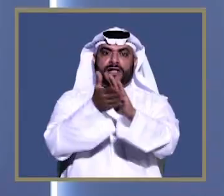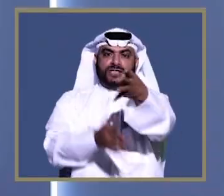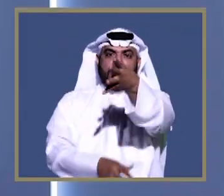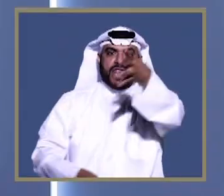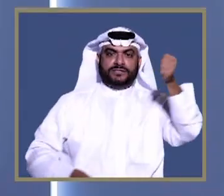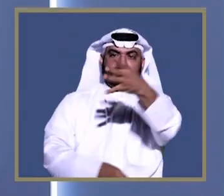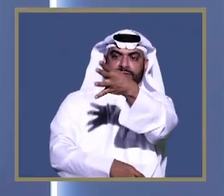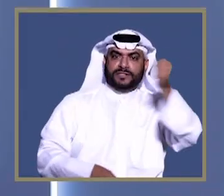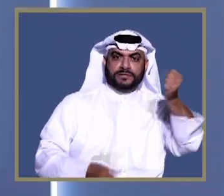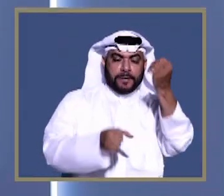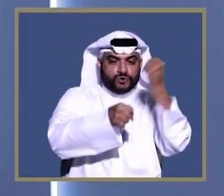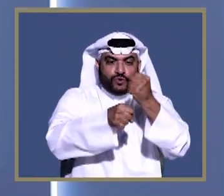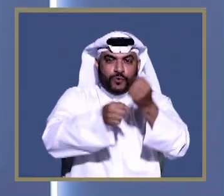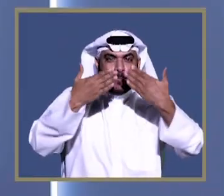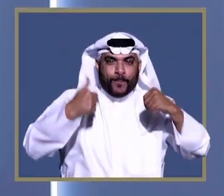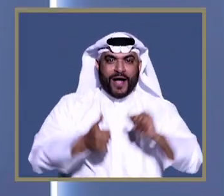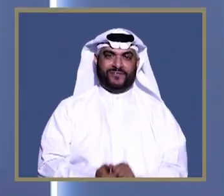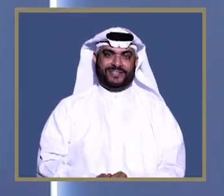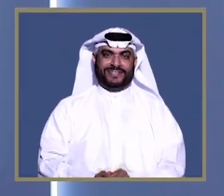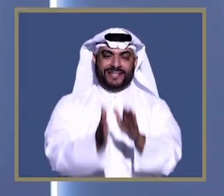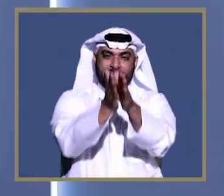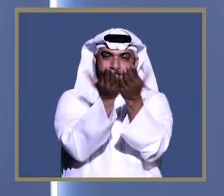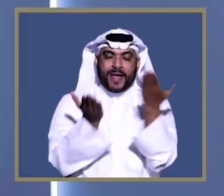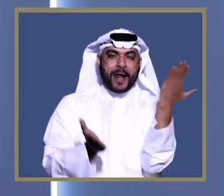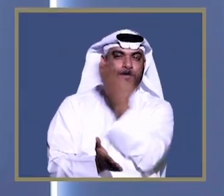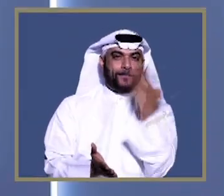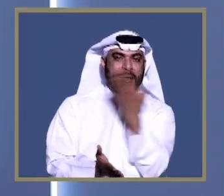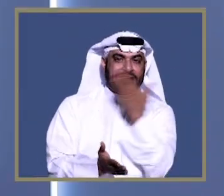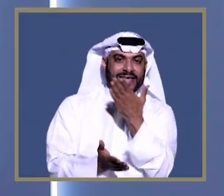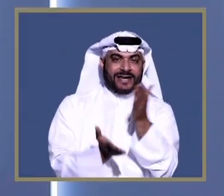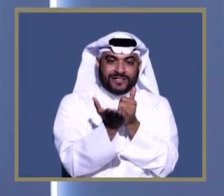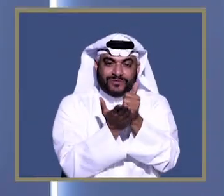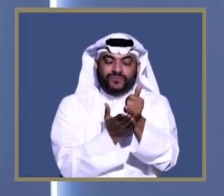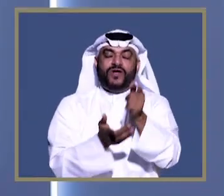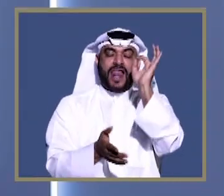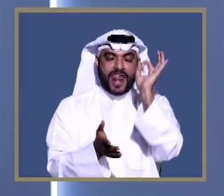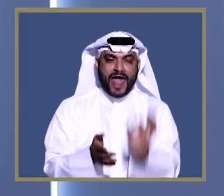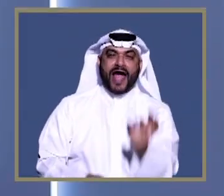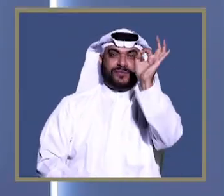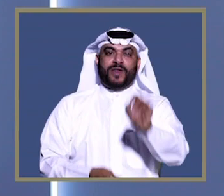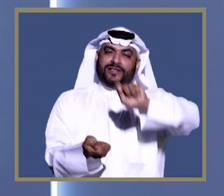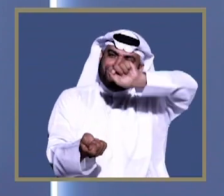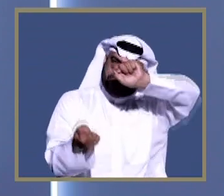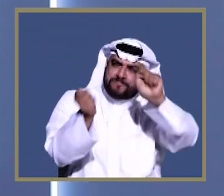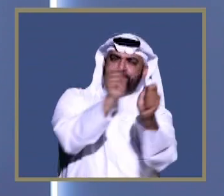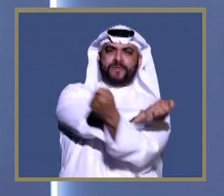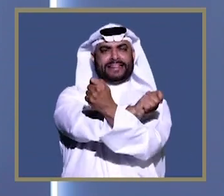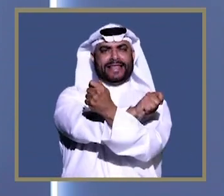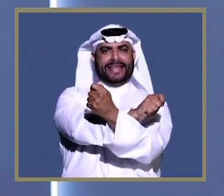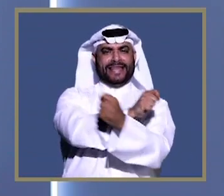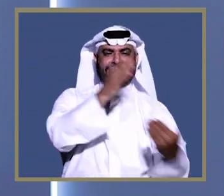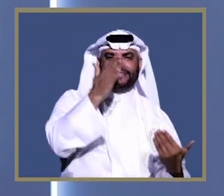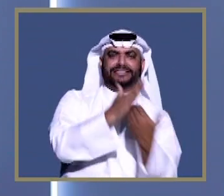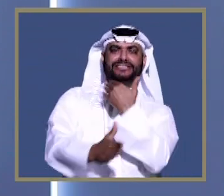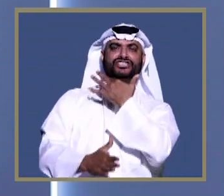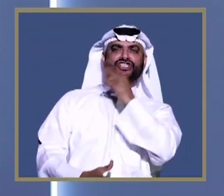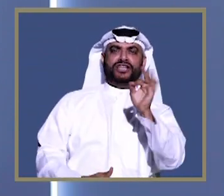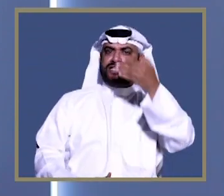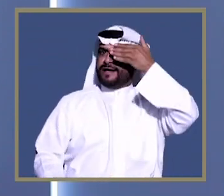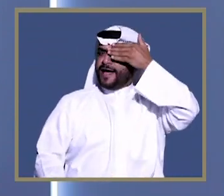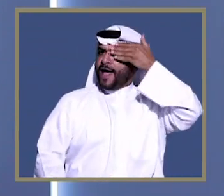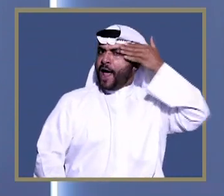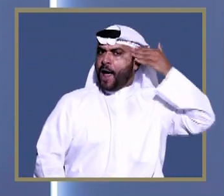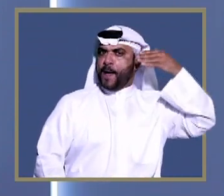نوديهم. المناهج التعليمية، المناهج التعليمية نعيد دراستها وتقييمها ونستعين